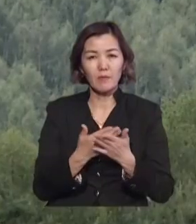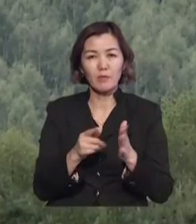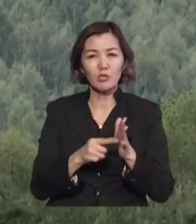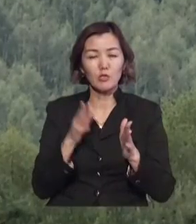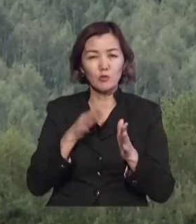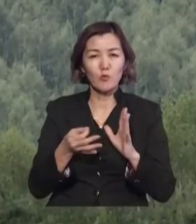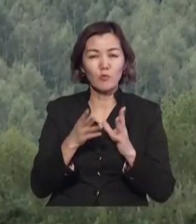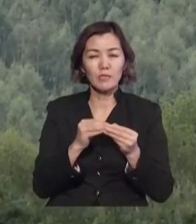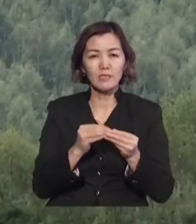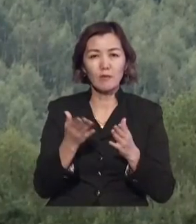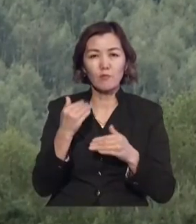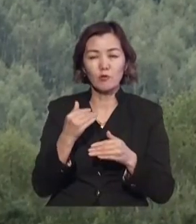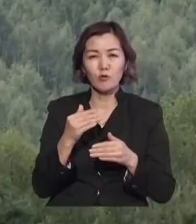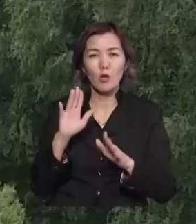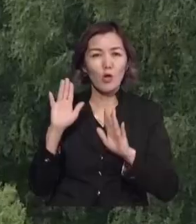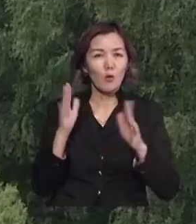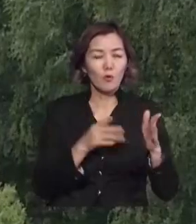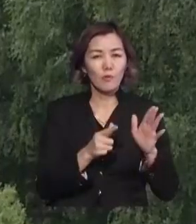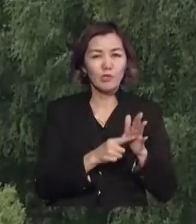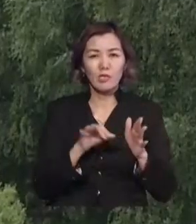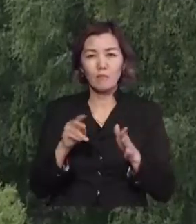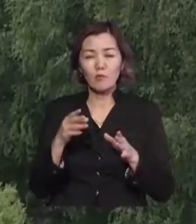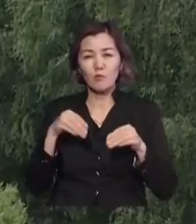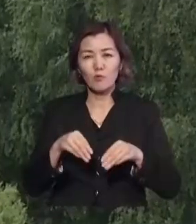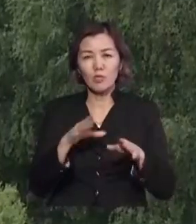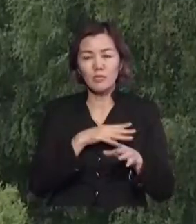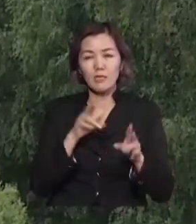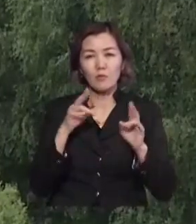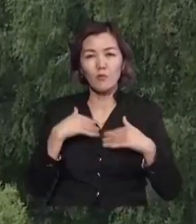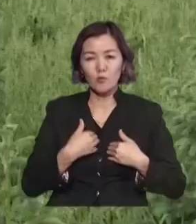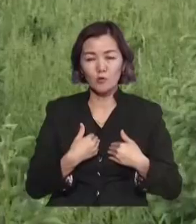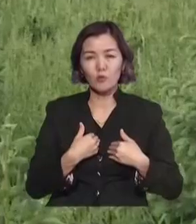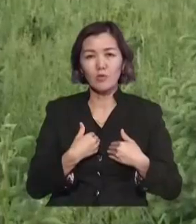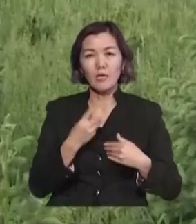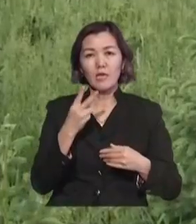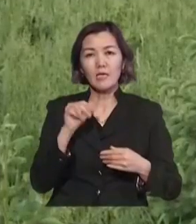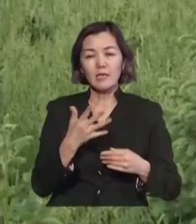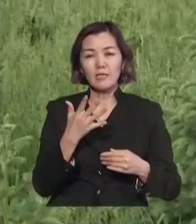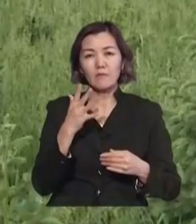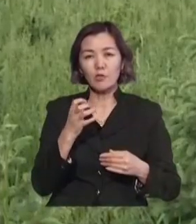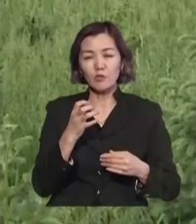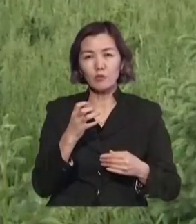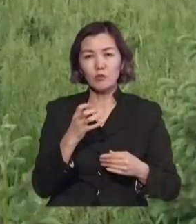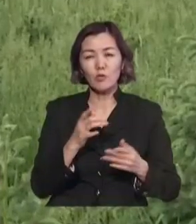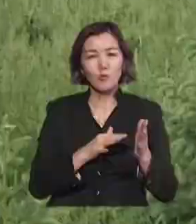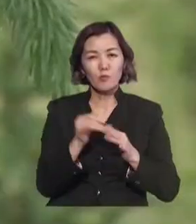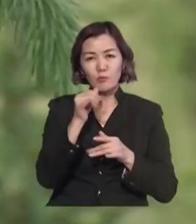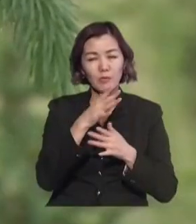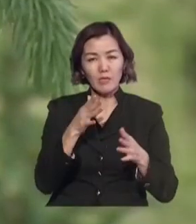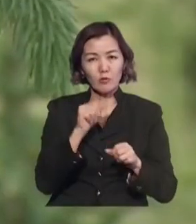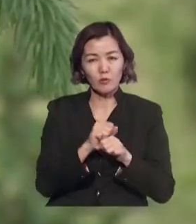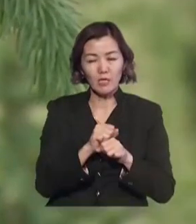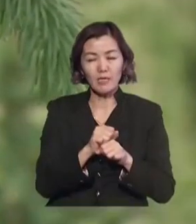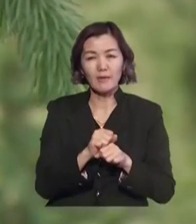облысында өткен жылы орман алқаптарына 7 миллион ағаш отырғызылған еді. Өкінішке қарай оның 2,5 миллионға жуығы өнбей қалды. Сондықтан